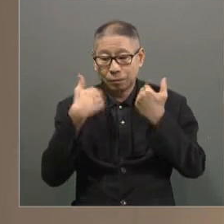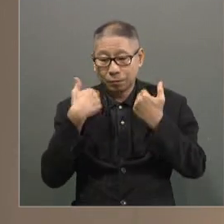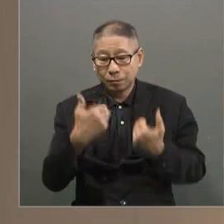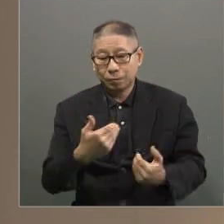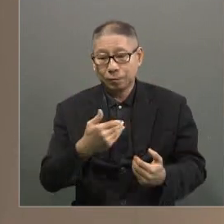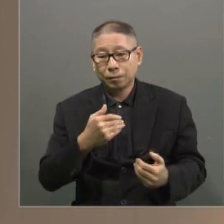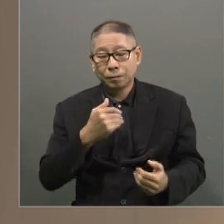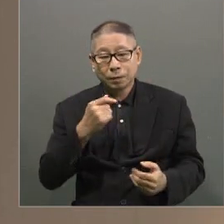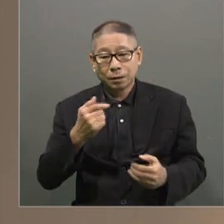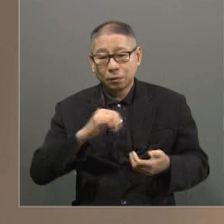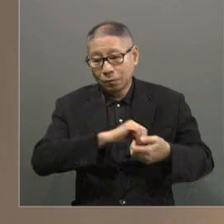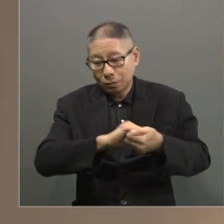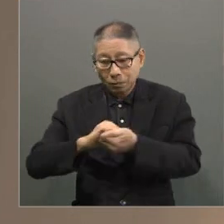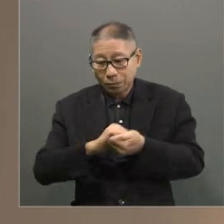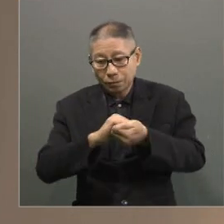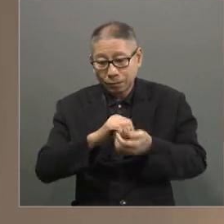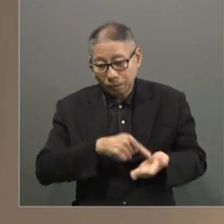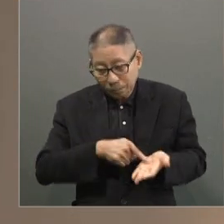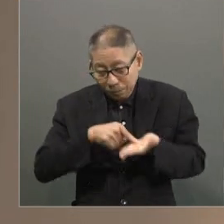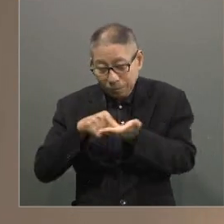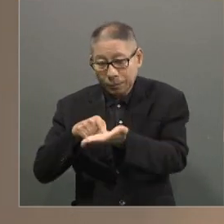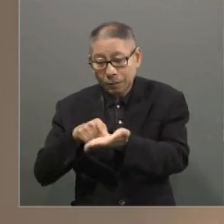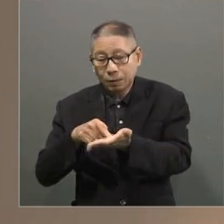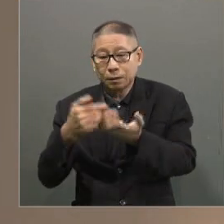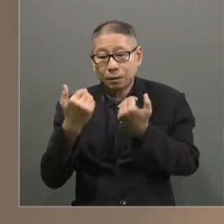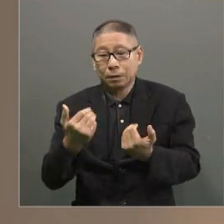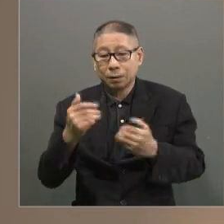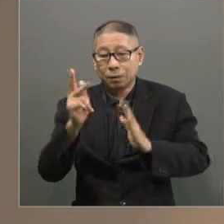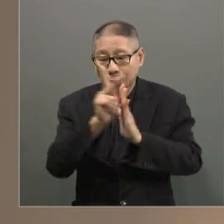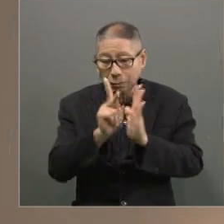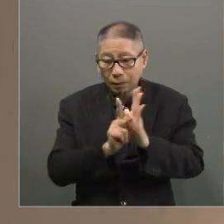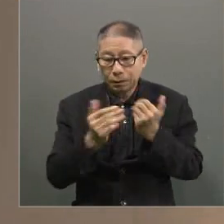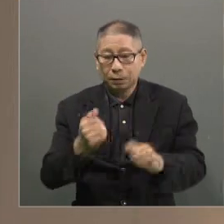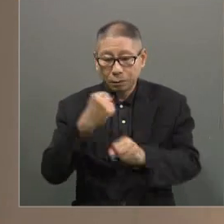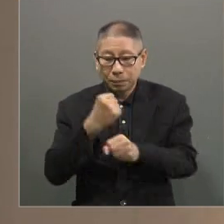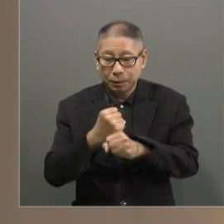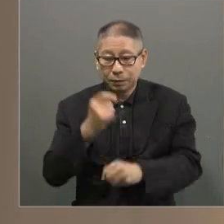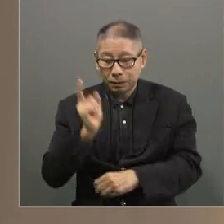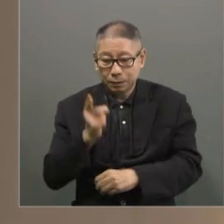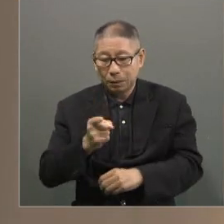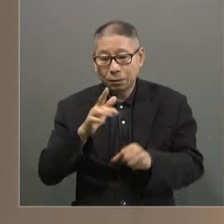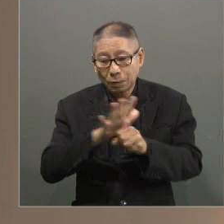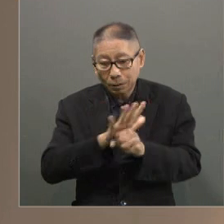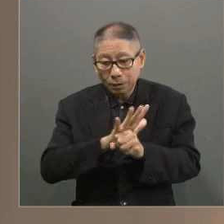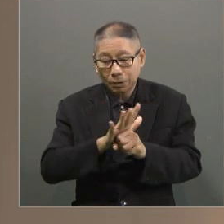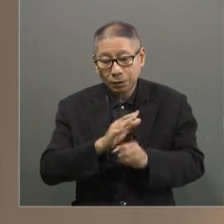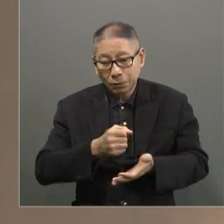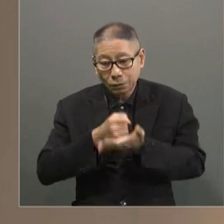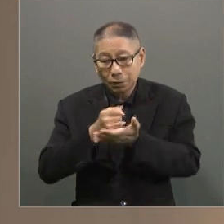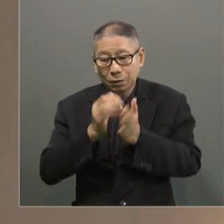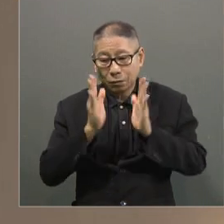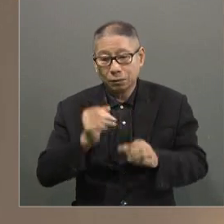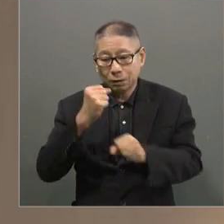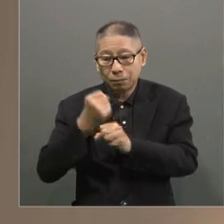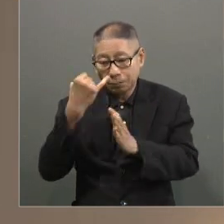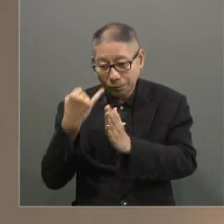อเพื่อเสนอยติเรื่องนี้แม้ว่ากฎหมายที่มีในปัจจุบันถ้าดำเนินการอย่างเคร่งครัดก็เพียงพอที่จะดำเนินการกับคนจาบจ้ว